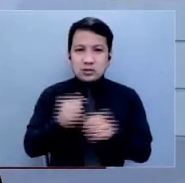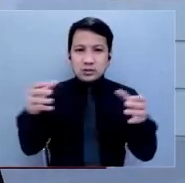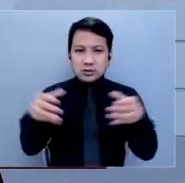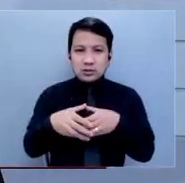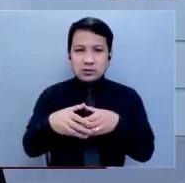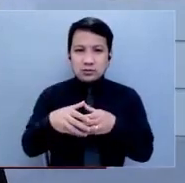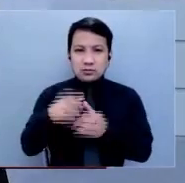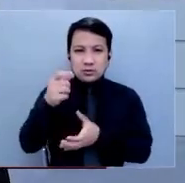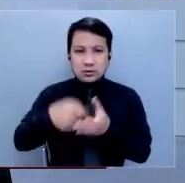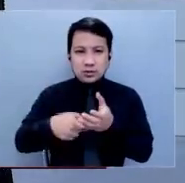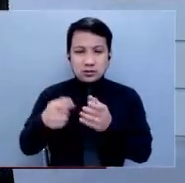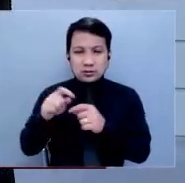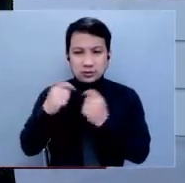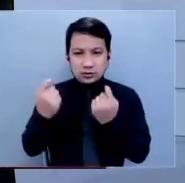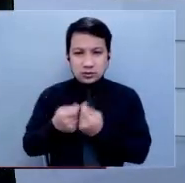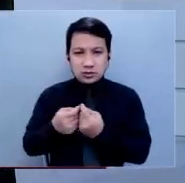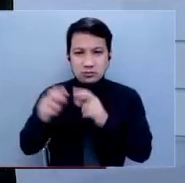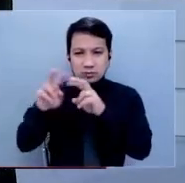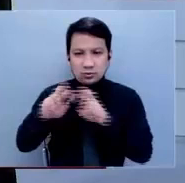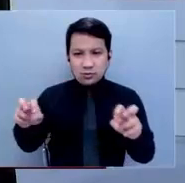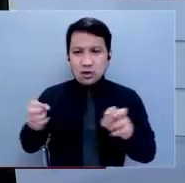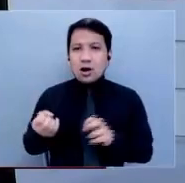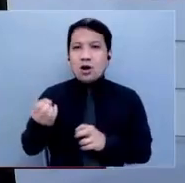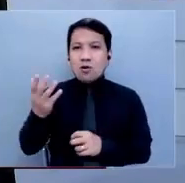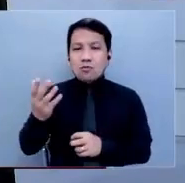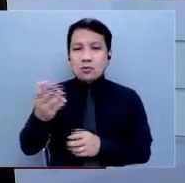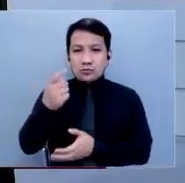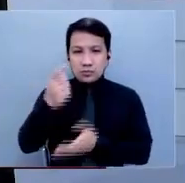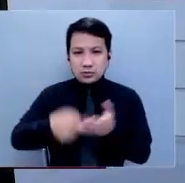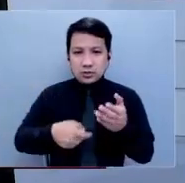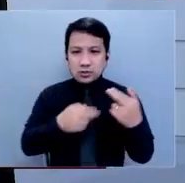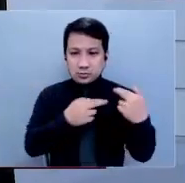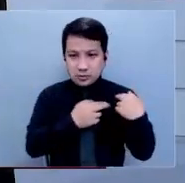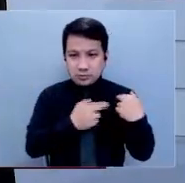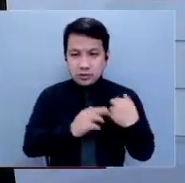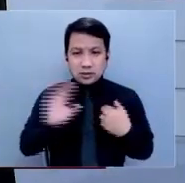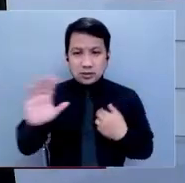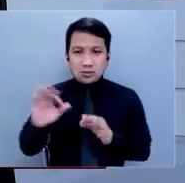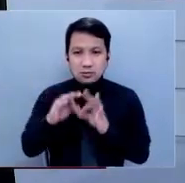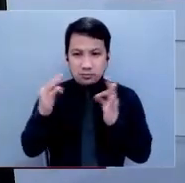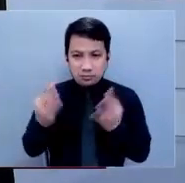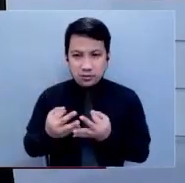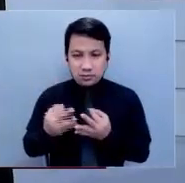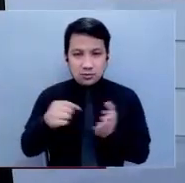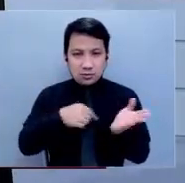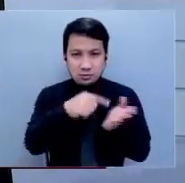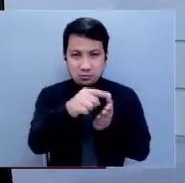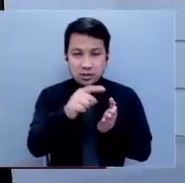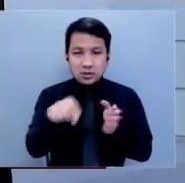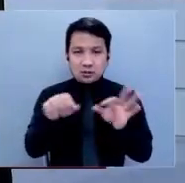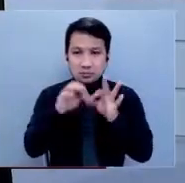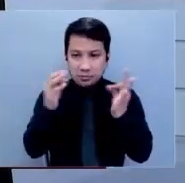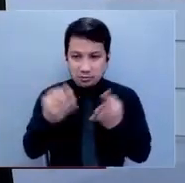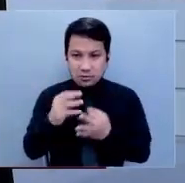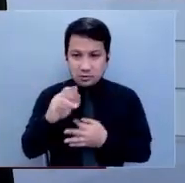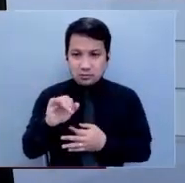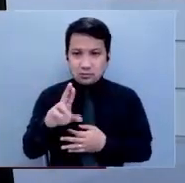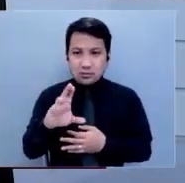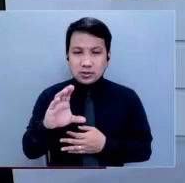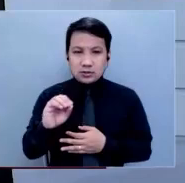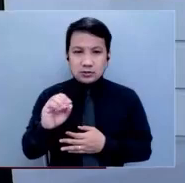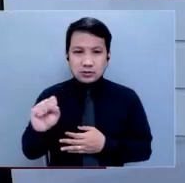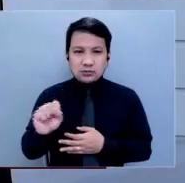audit team para alamin kung magkano ang mga tax liabilities ng pamilya Marcos. Matapos ng isang